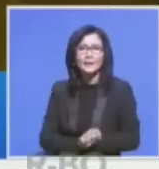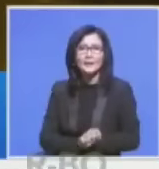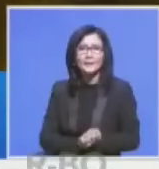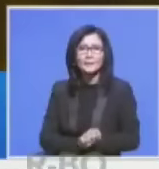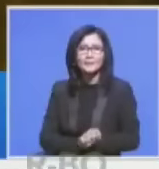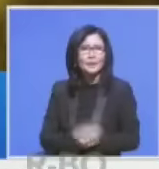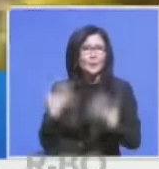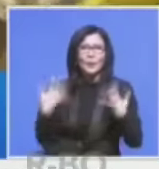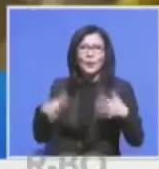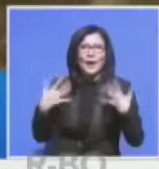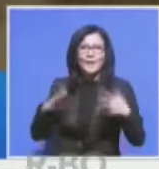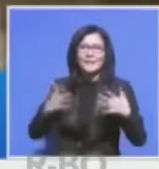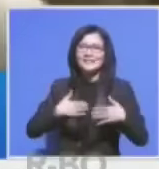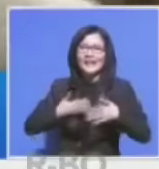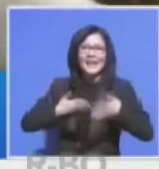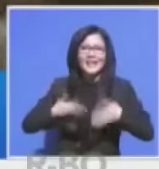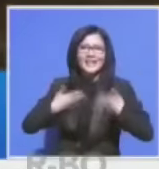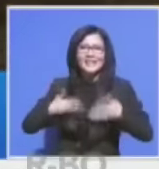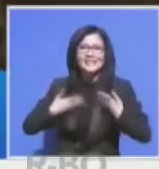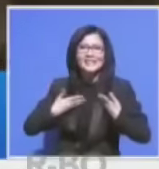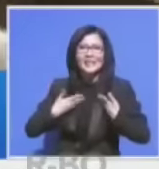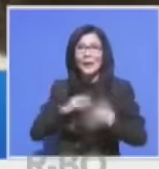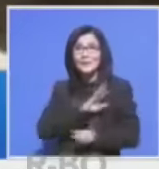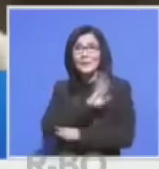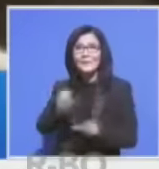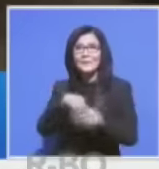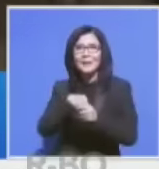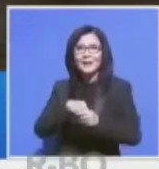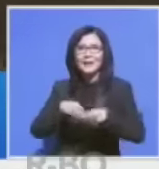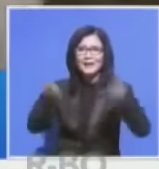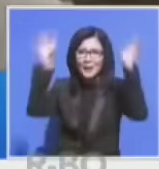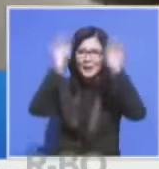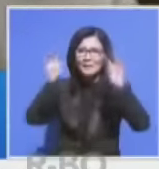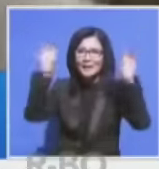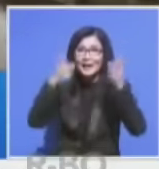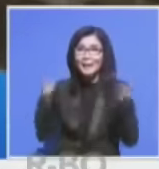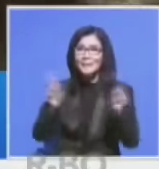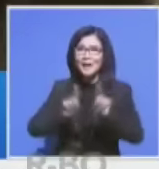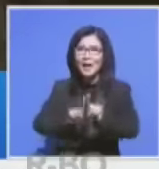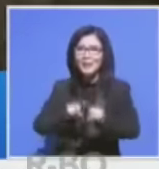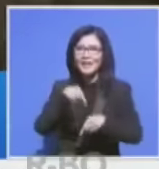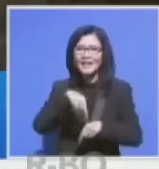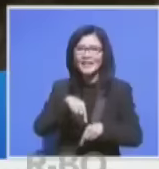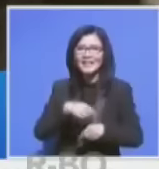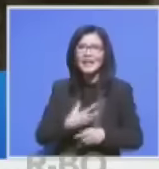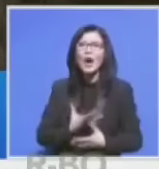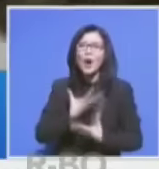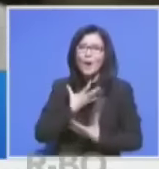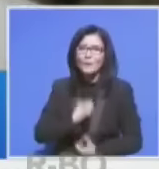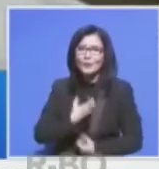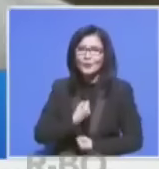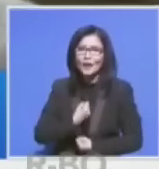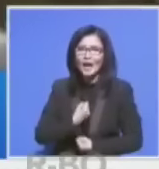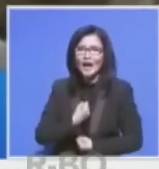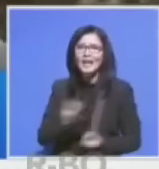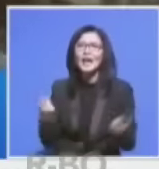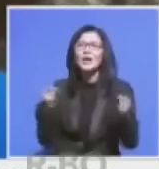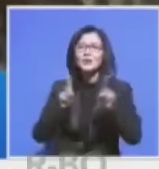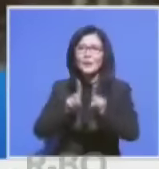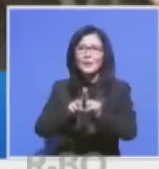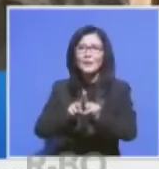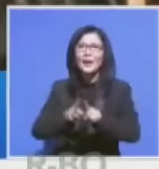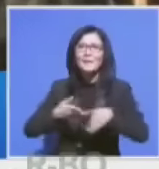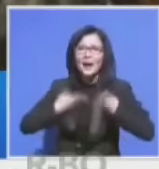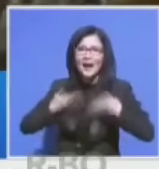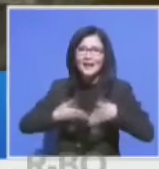Luar biasa lah, saya senang banget bisa dilibatkan di dalam perayaan ini. Ya, semoga kedua mempelai berbahagia selalu dan diberkahi